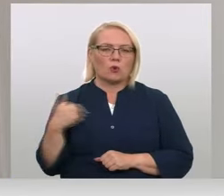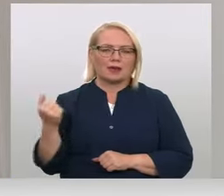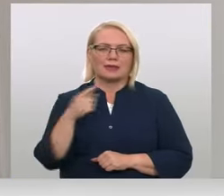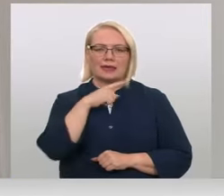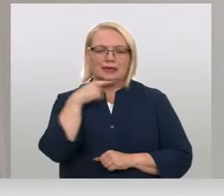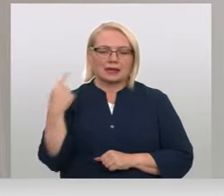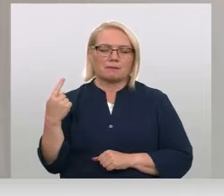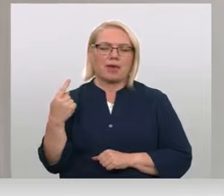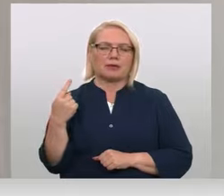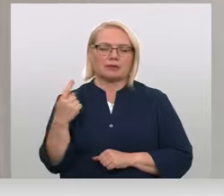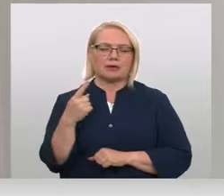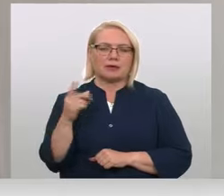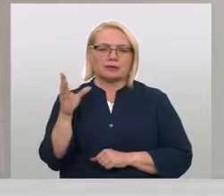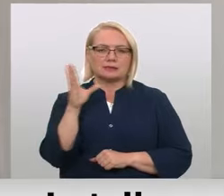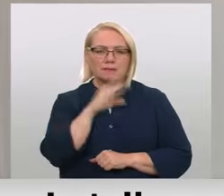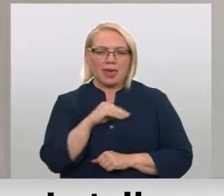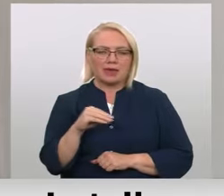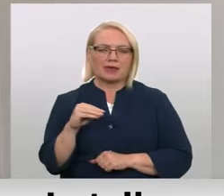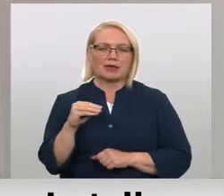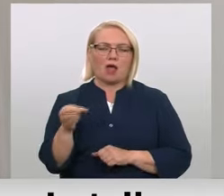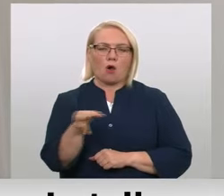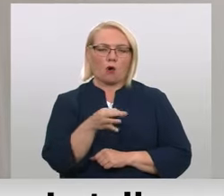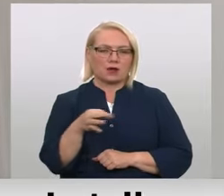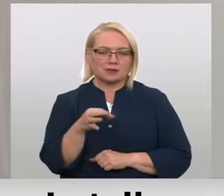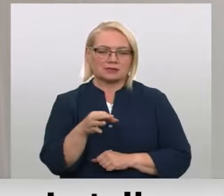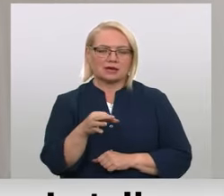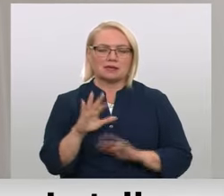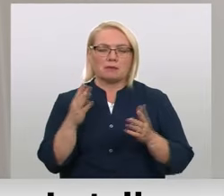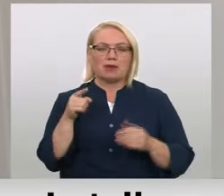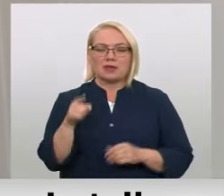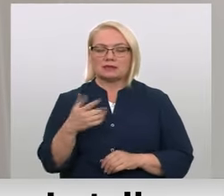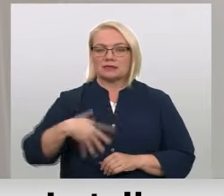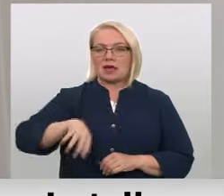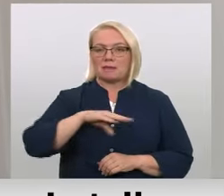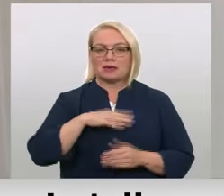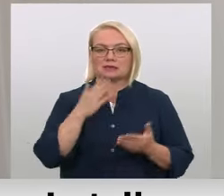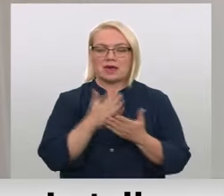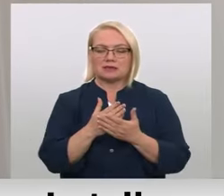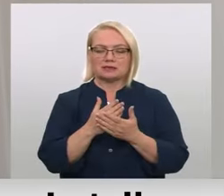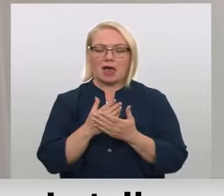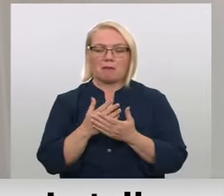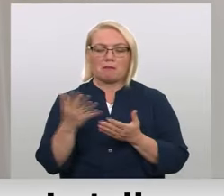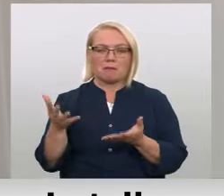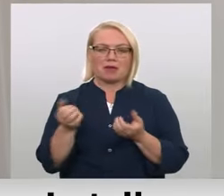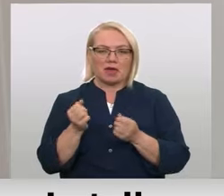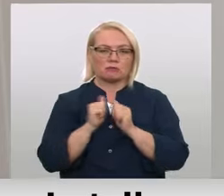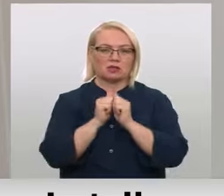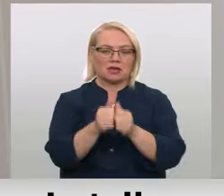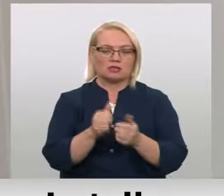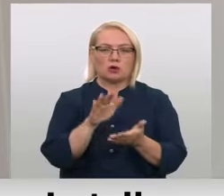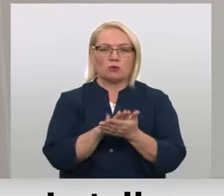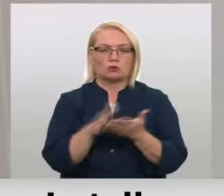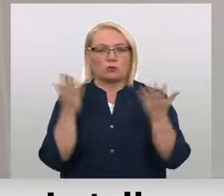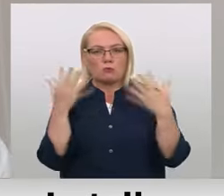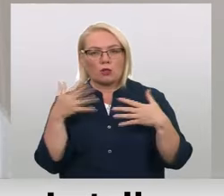gribēt spējīga organizācija, bet tas, ka mēs viņus arī esam paķēruši līdzi uz vairākiem tieši arī politikas